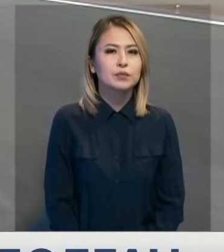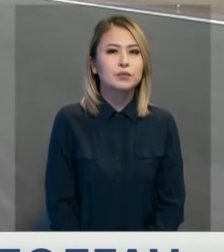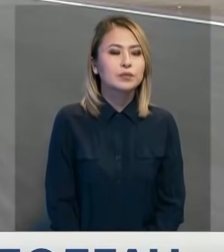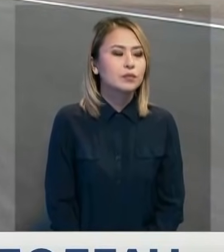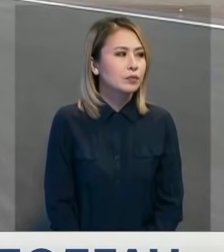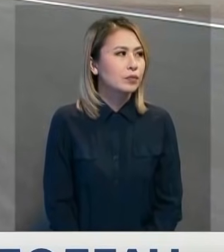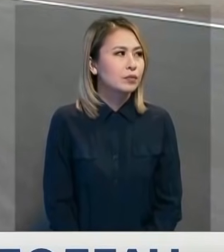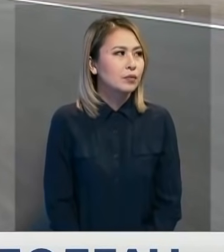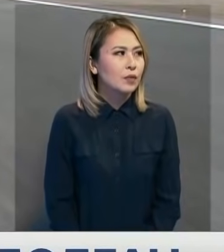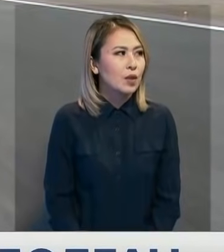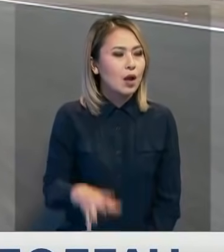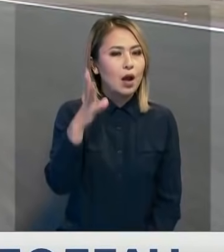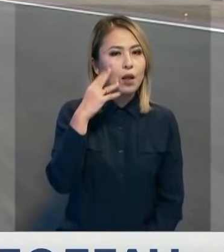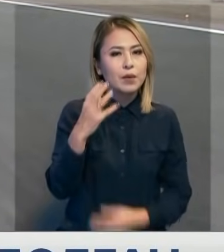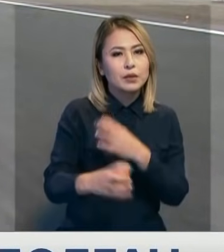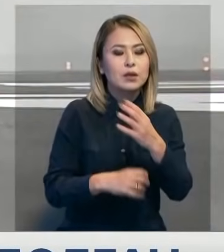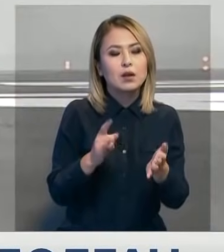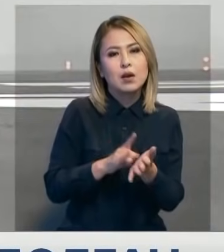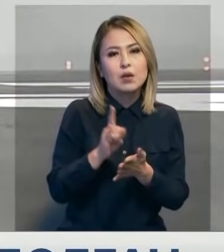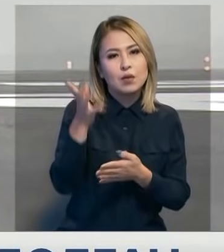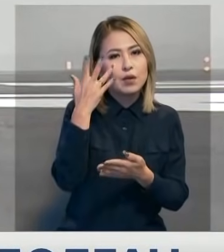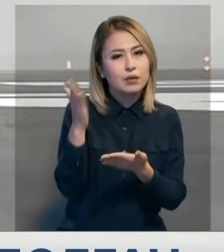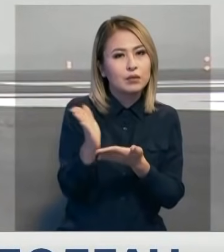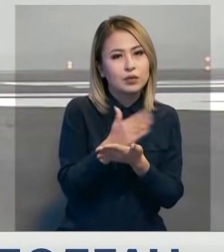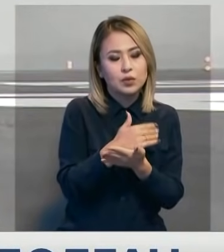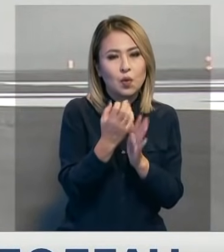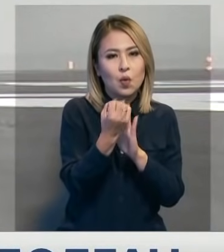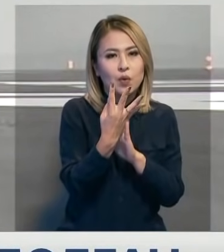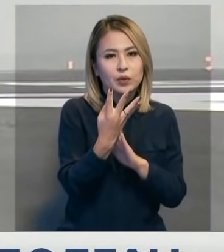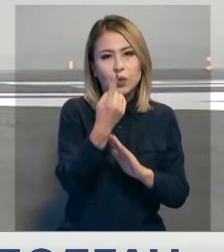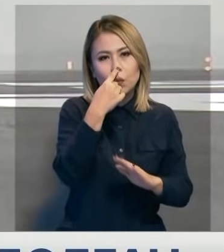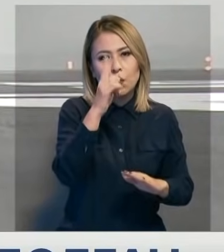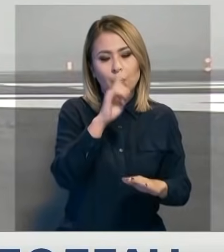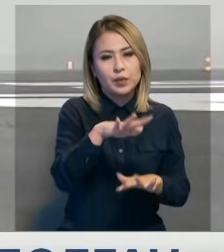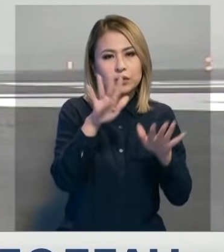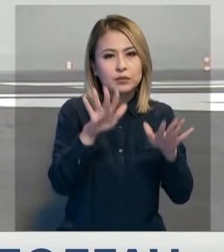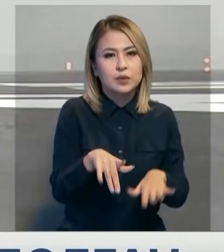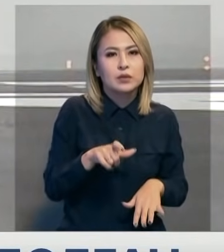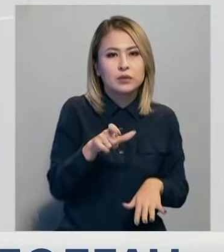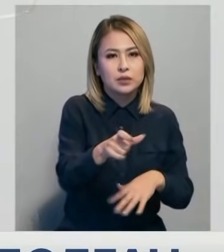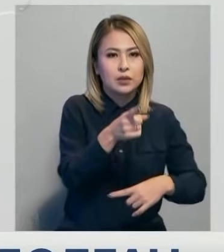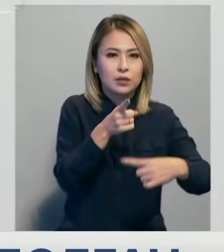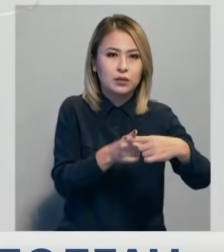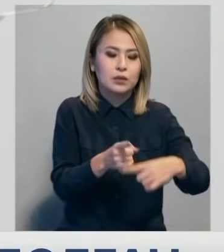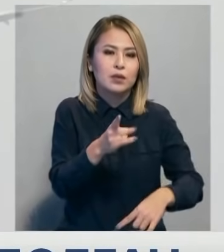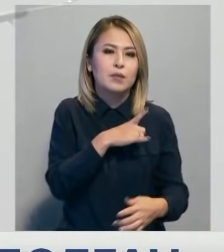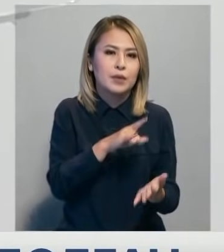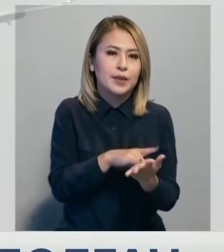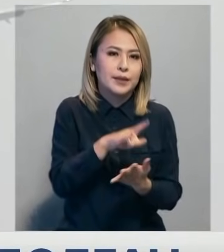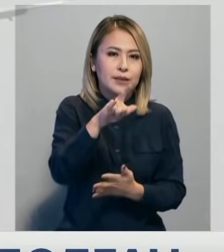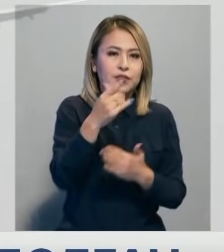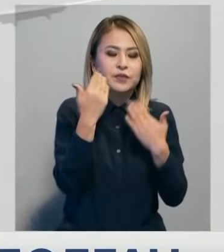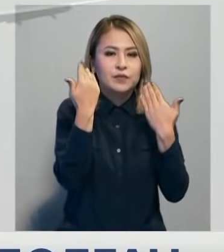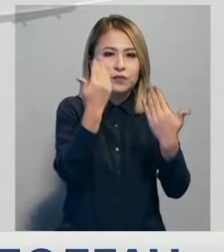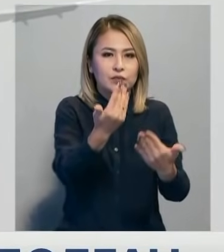Международный аэропорт. Алматы халықаралық әуежайы бұрылу бағытымен 14-ші автотұрақ маңындағы жолдың қиылысында ұшақтың әуежайға